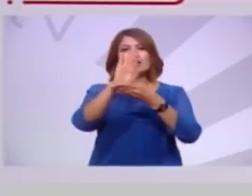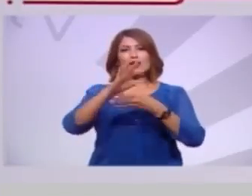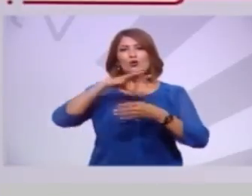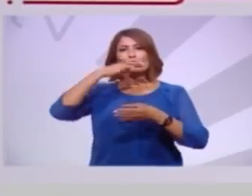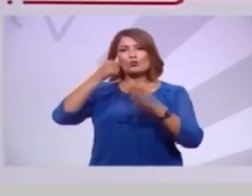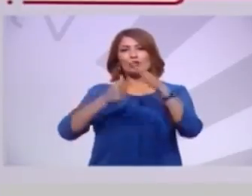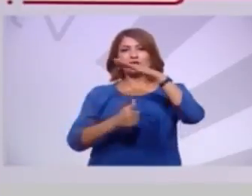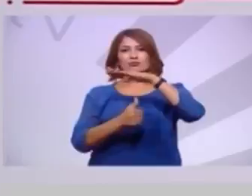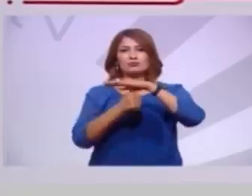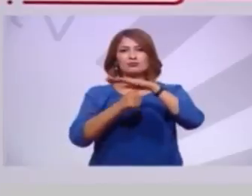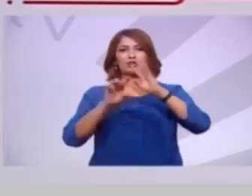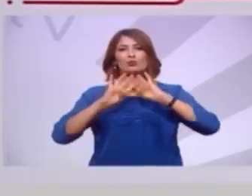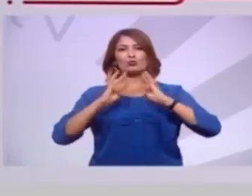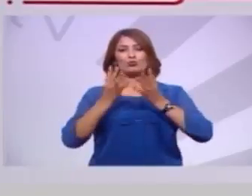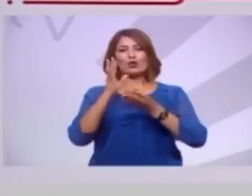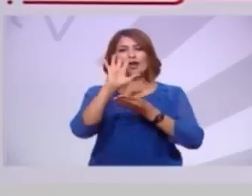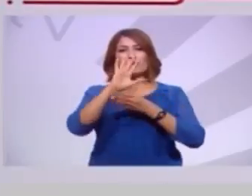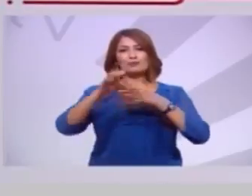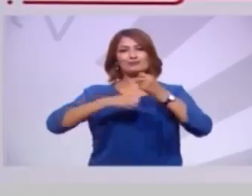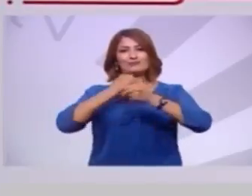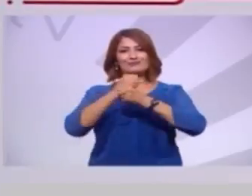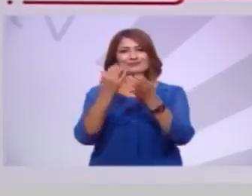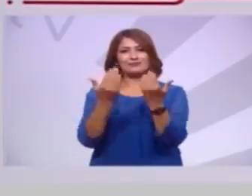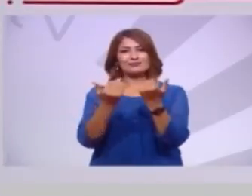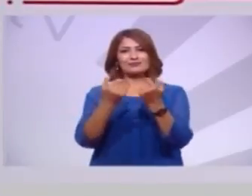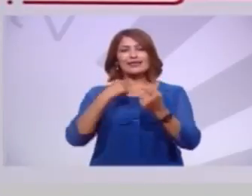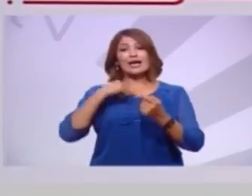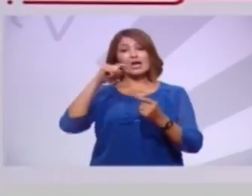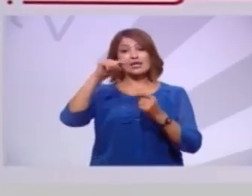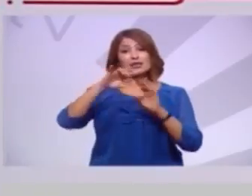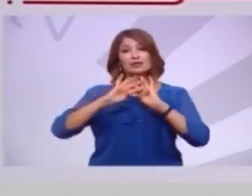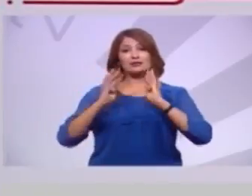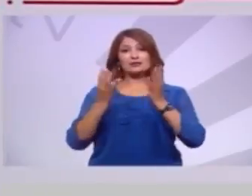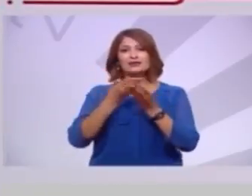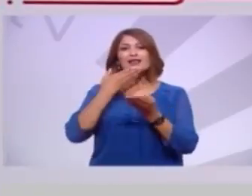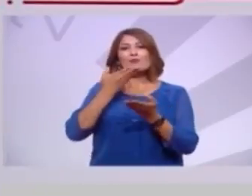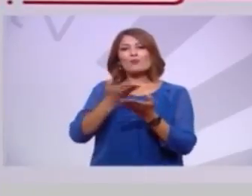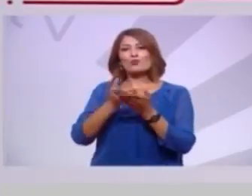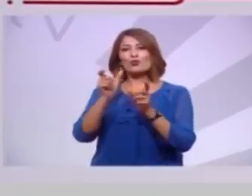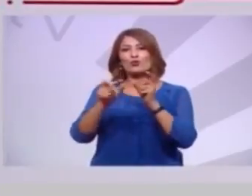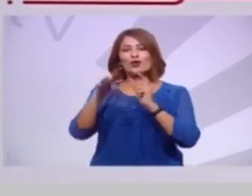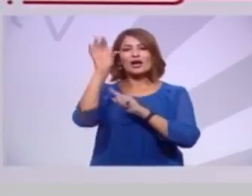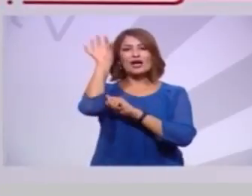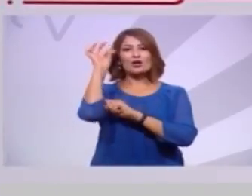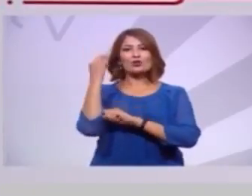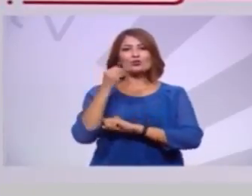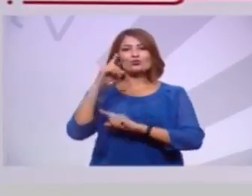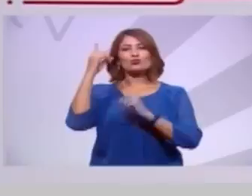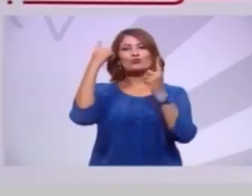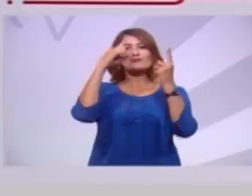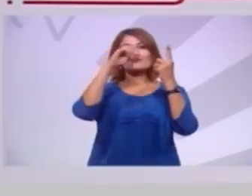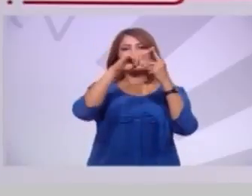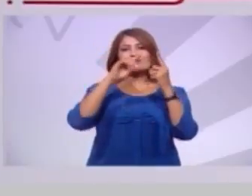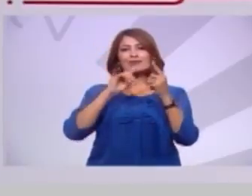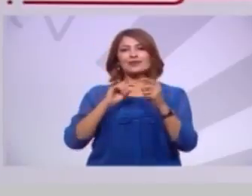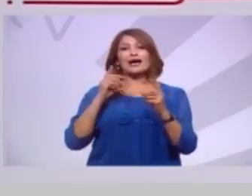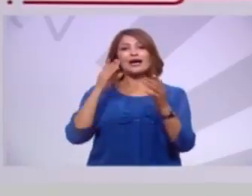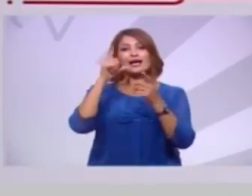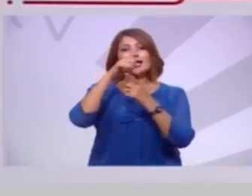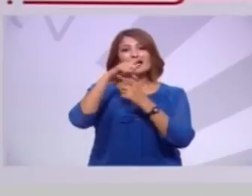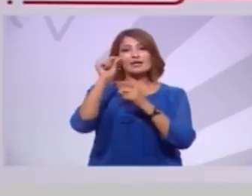سنين جايين هيك عليش خطر انت وين ان سحق واخير على خاطر تونس تسخير ام شي نهار سته اكتوبر